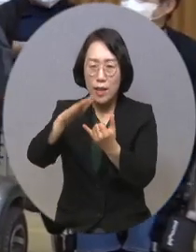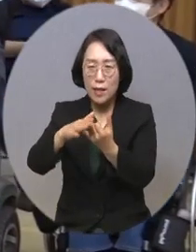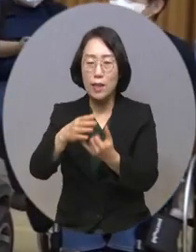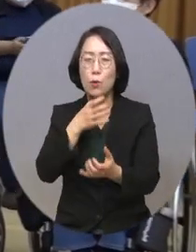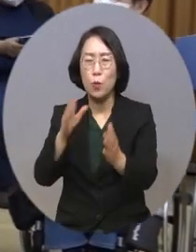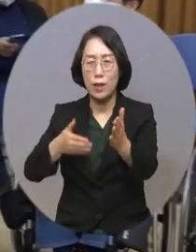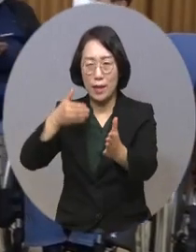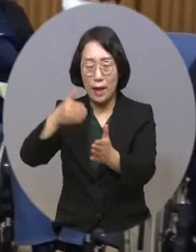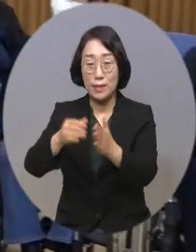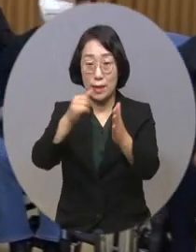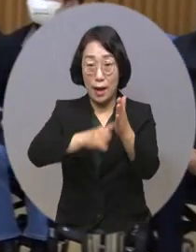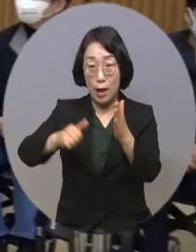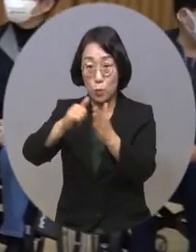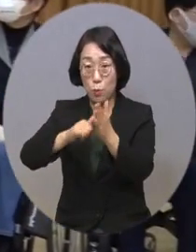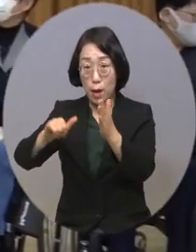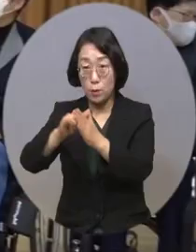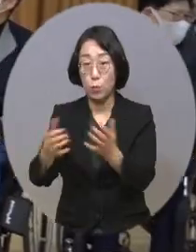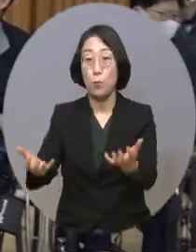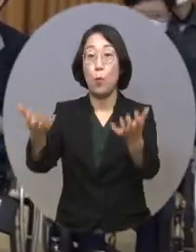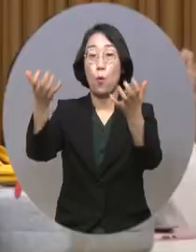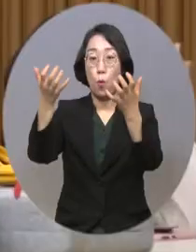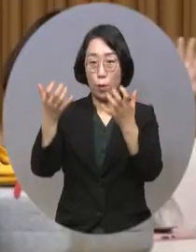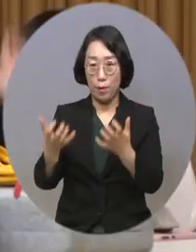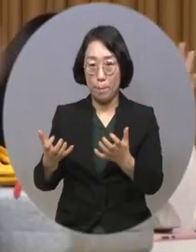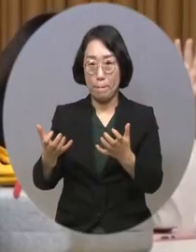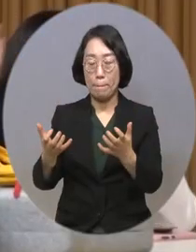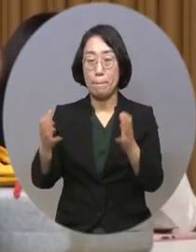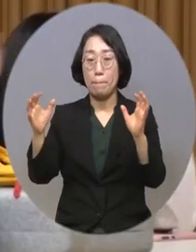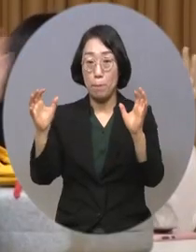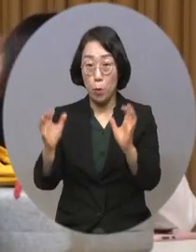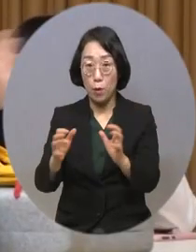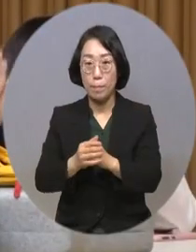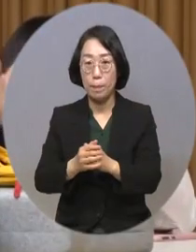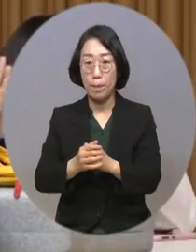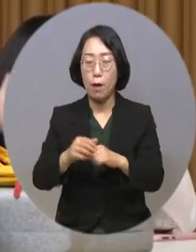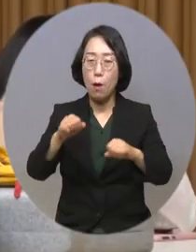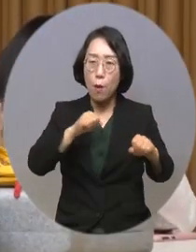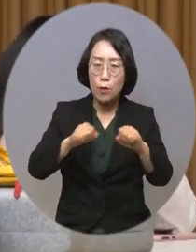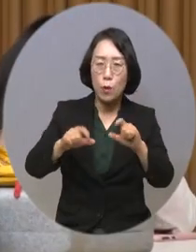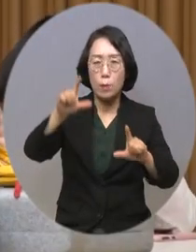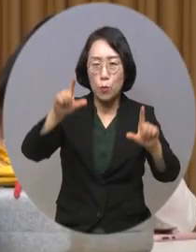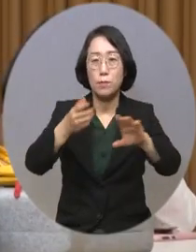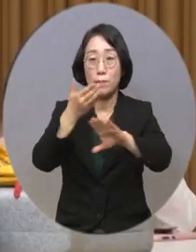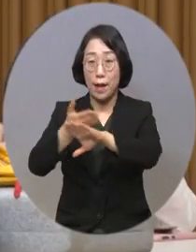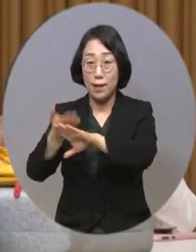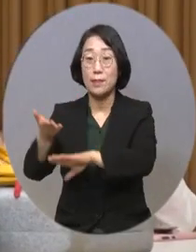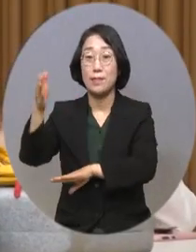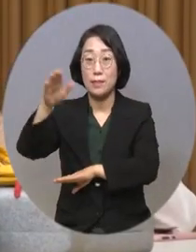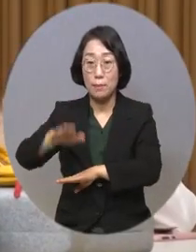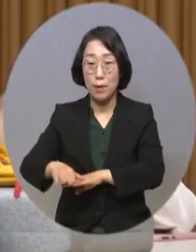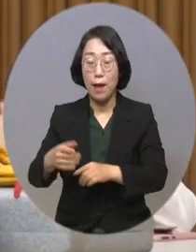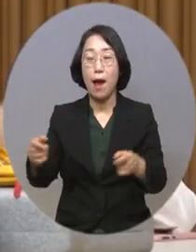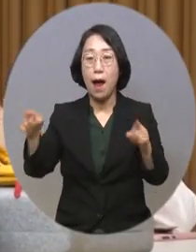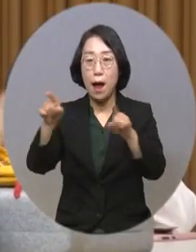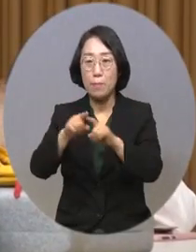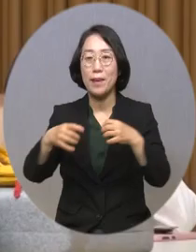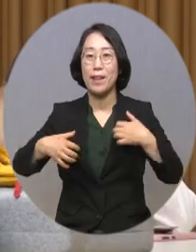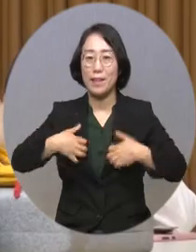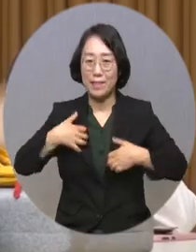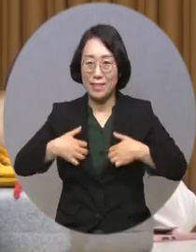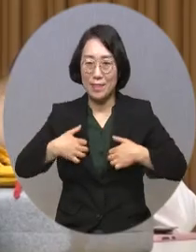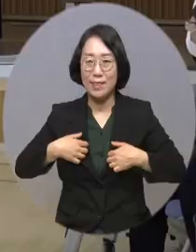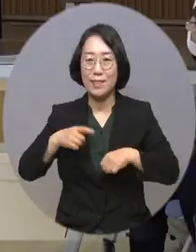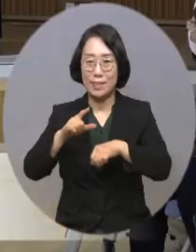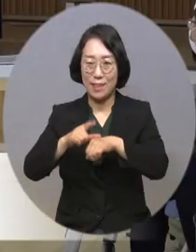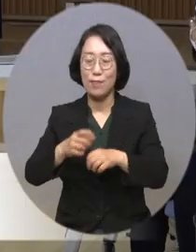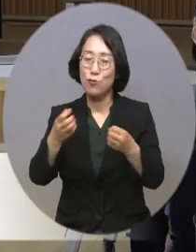그 가족들과 함께 한자리에 모였습니다. 복지관에서 활동하는 모습들은 다르지만 함께 즐기는 축제의